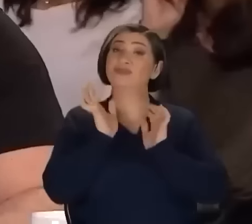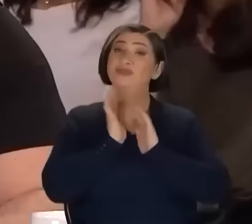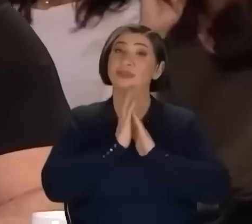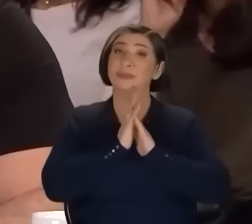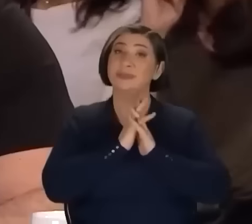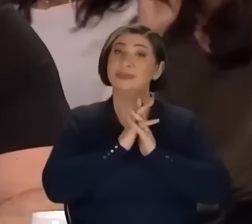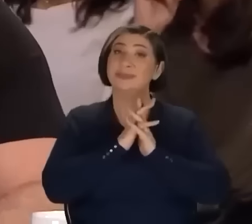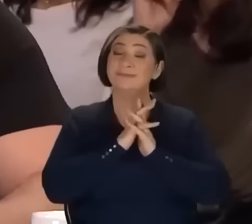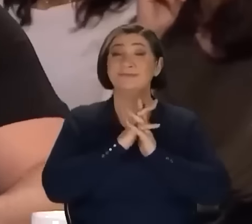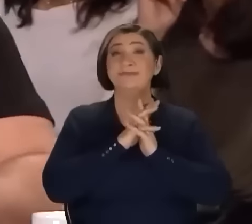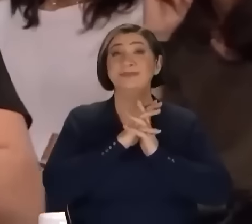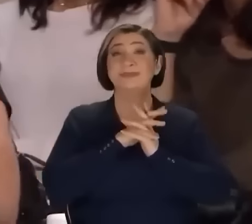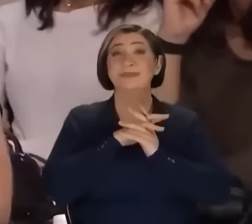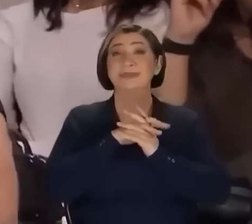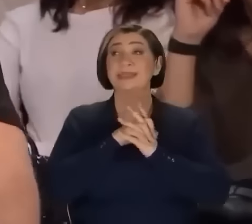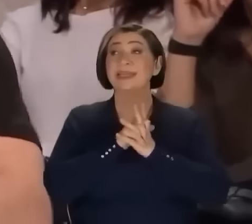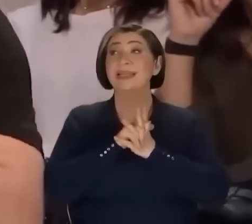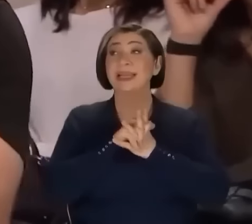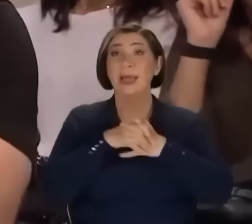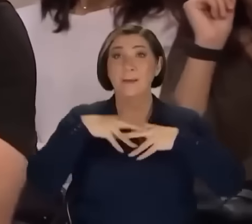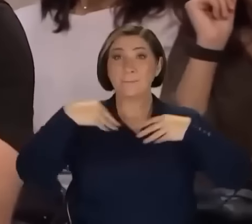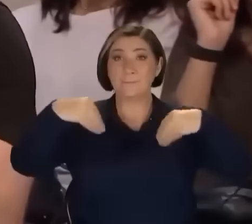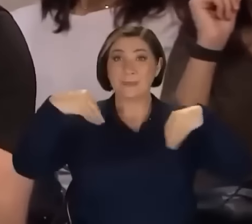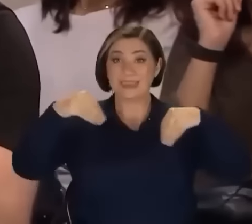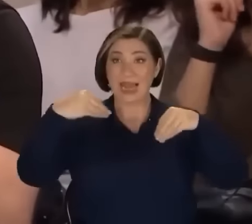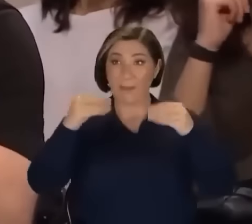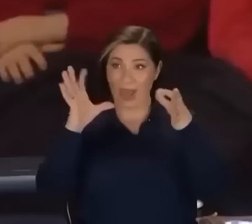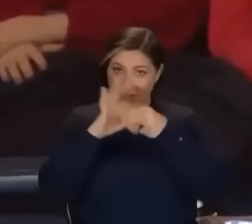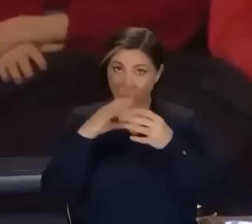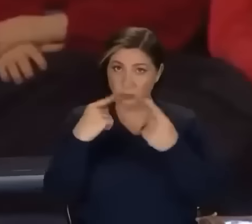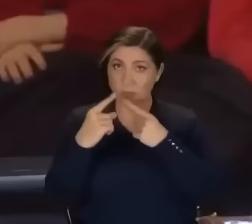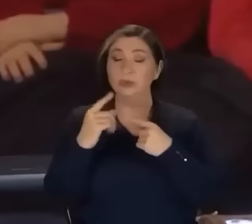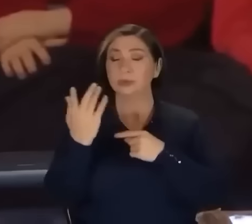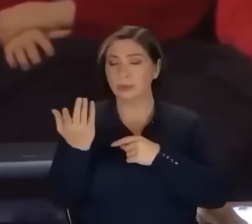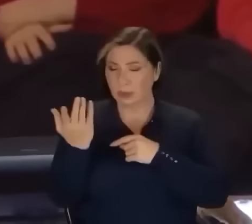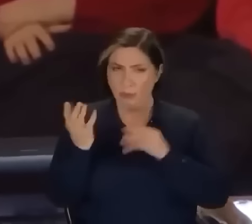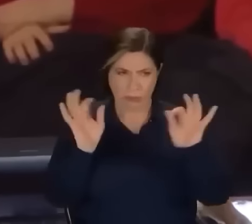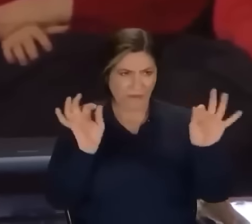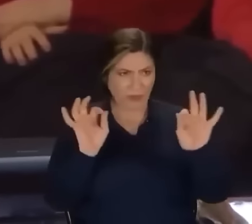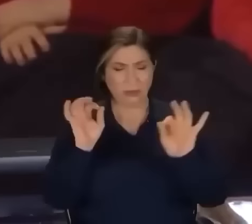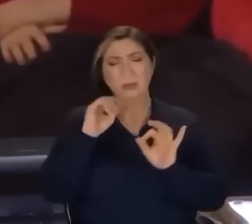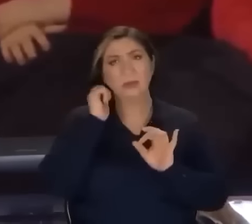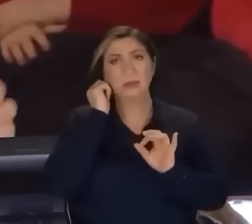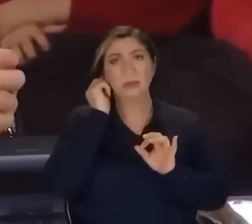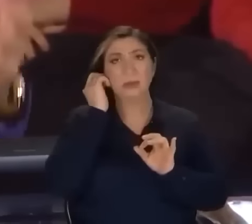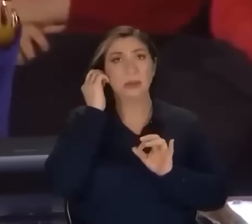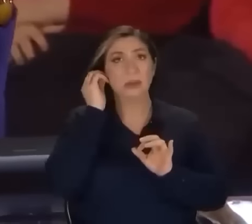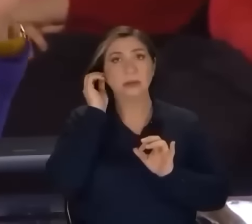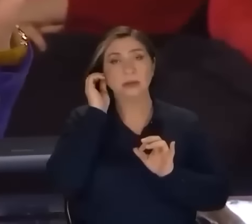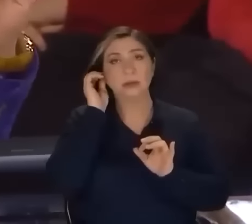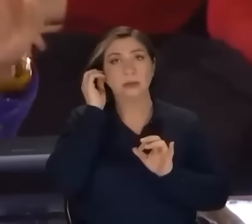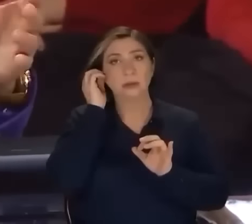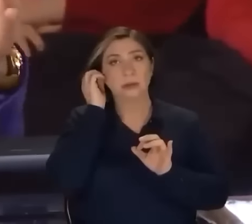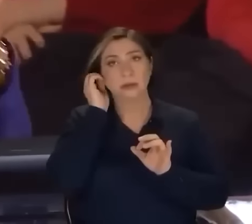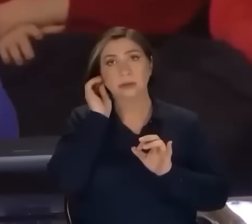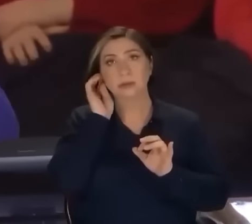yanlış Yani yani diyor ki pazarlama la ilgili konuşuyor Tabii tabii yani şimdi diyor ki Ya bak biz mi